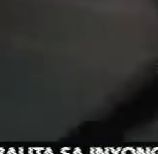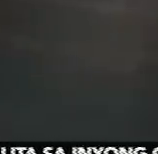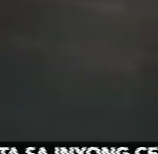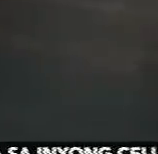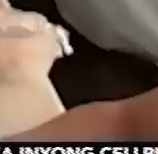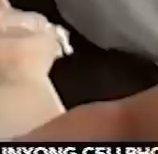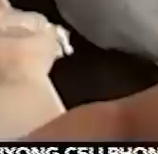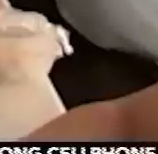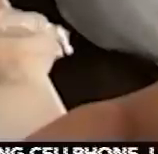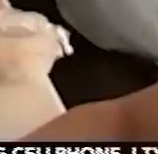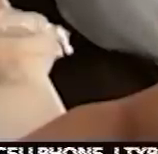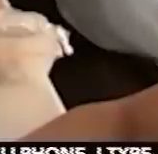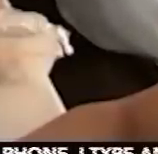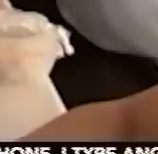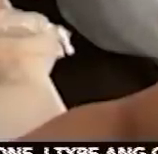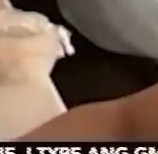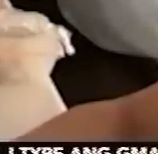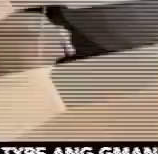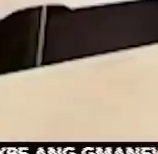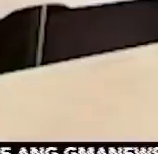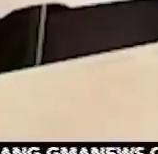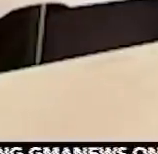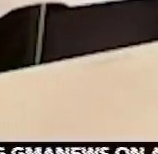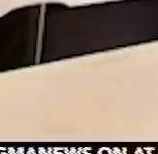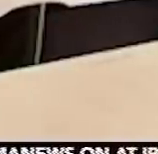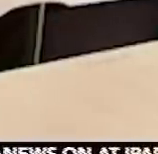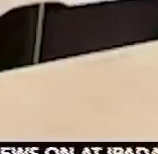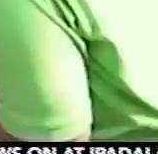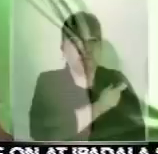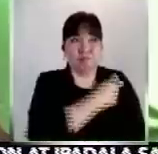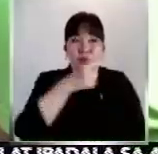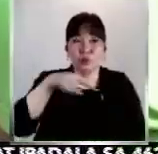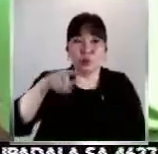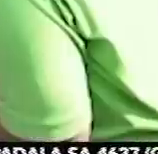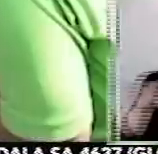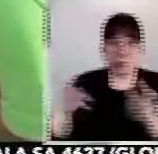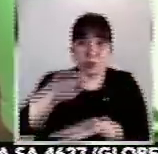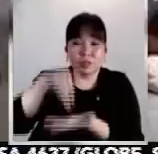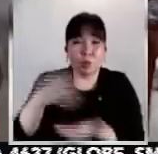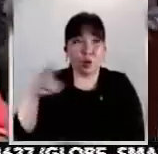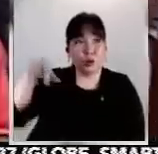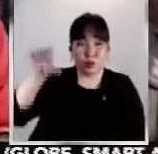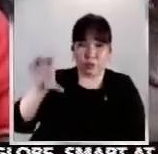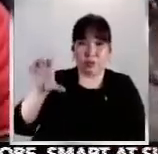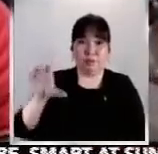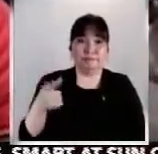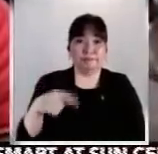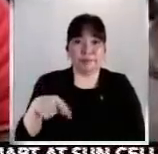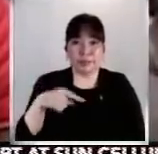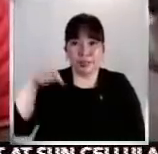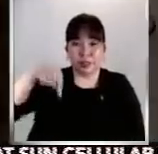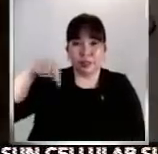Maaga pa lang, dagsana ang mga nais magpabakuna sa mga vaccination sites sa Quezon City. Dito sa Quirino